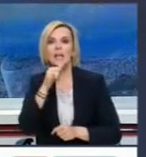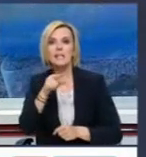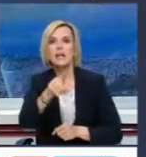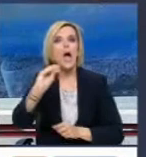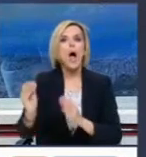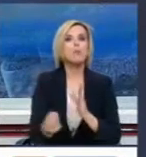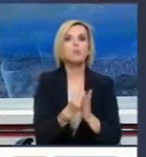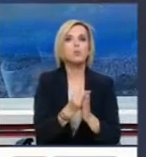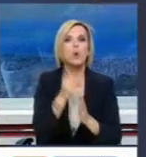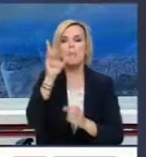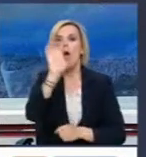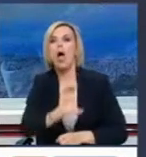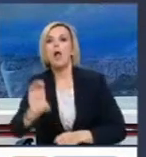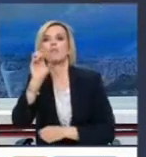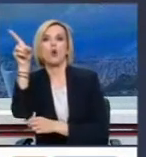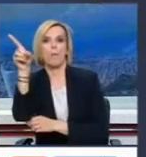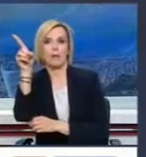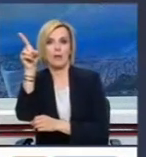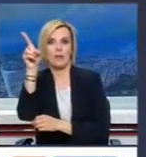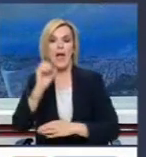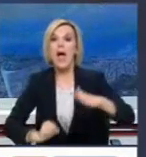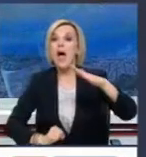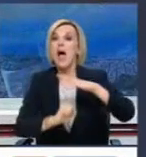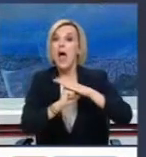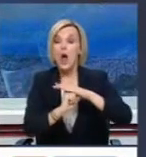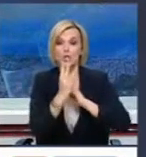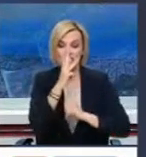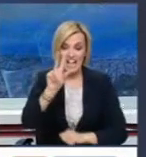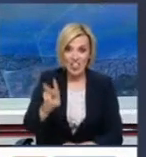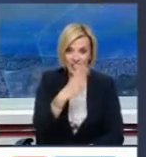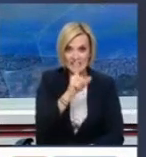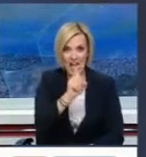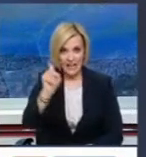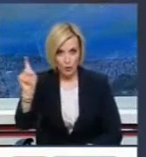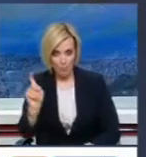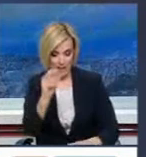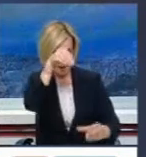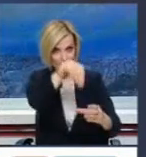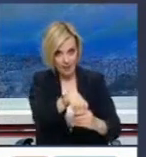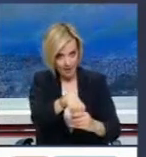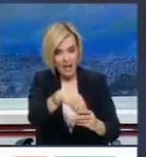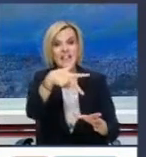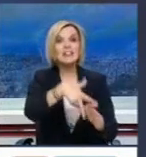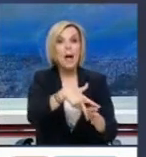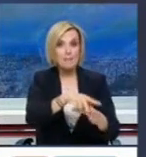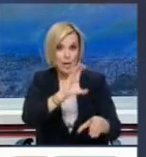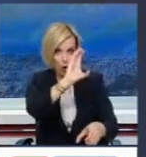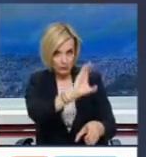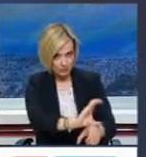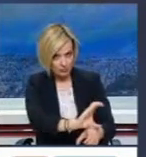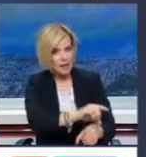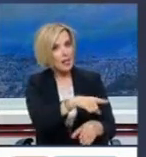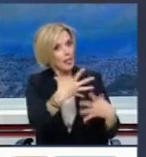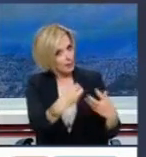3 δισεκατομμύρια. Μετά την προχθεσινή απόφαση της Ευρωπαϊκής Κεντρικής Τραπέζης και τις συνεχείς μας επικοινωνίες με τις ευρωπαϊκές